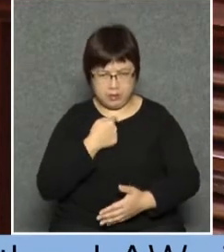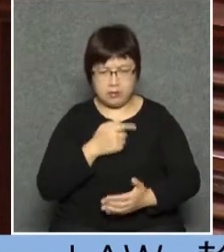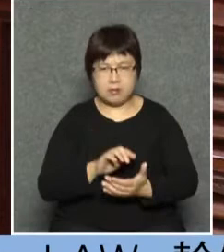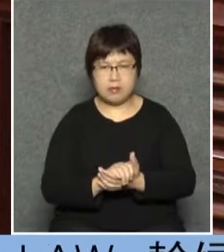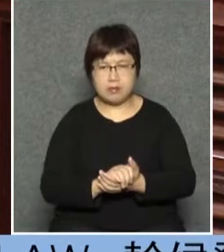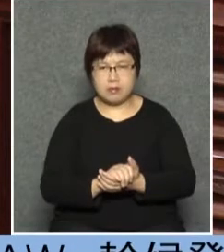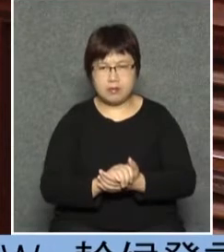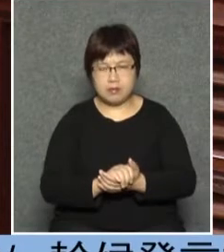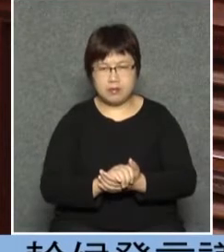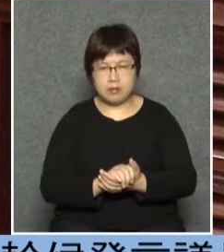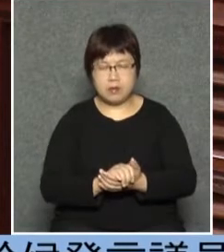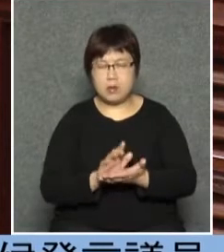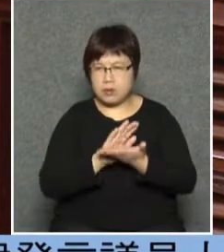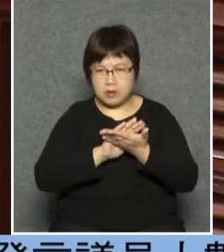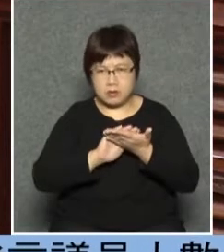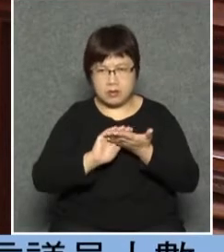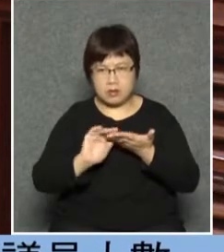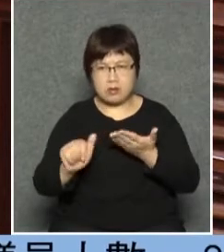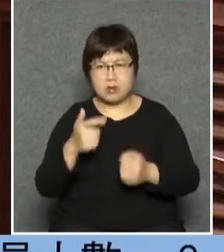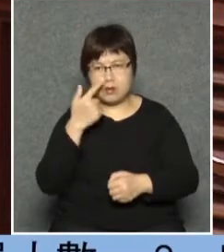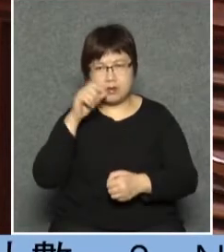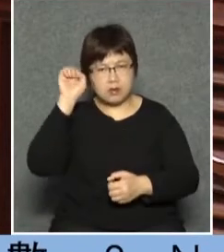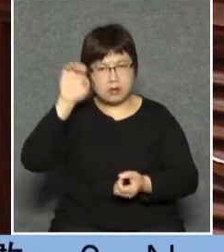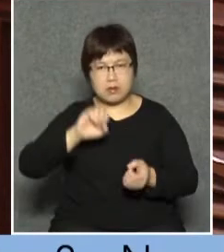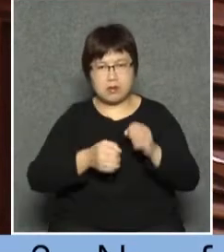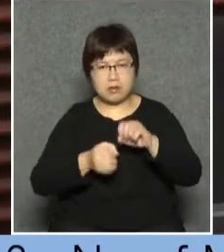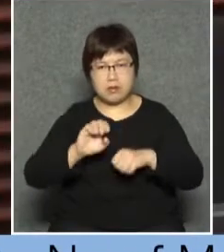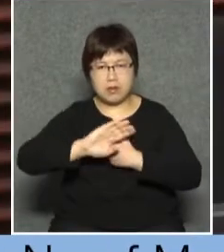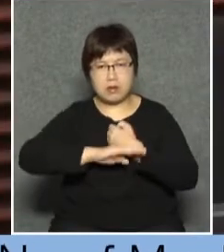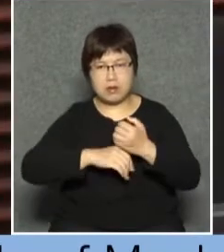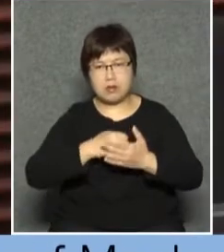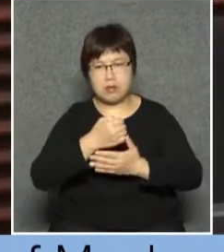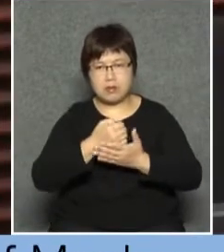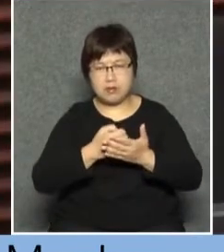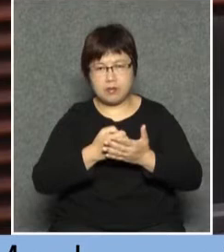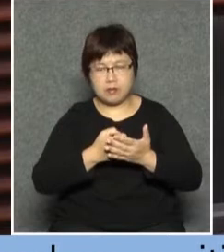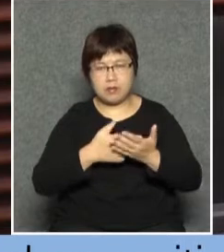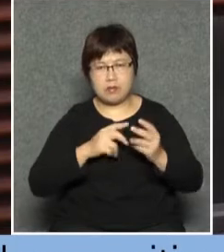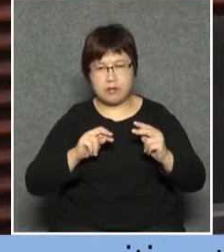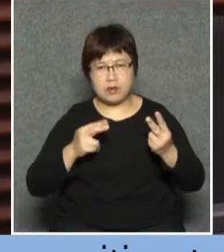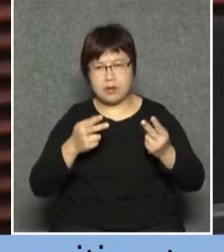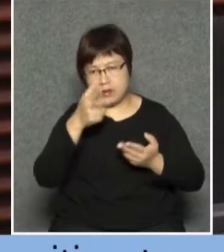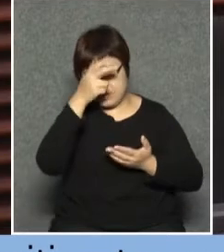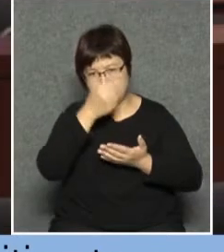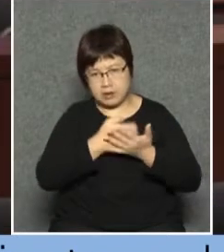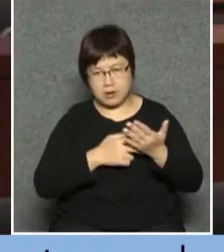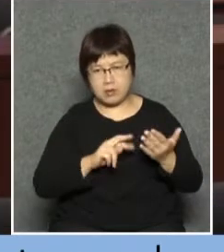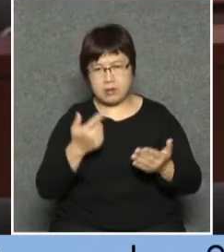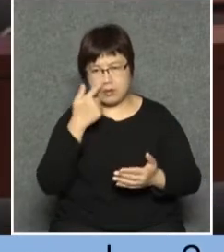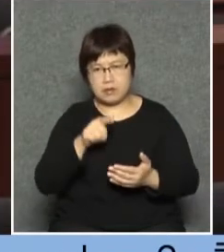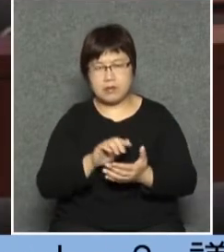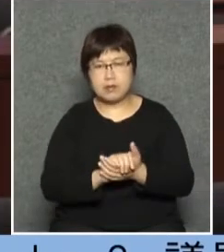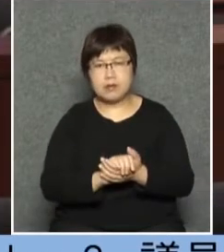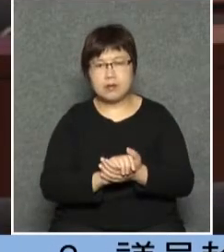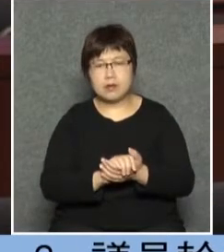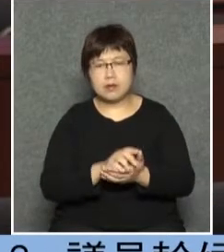制定清晰的創新科技發展的政策。革新過時法例其實只是政策